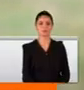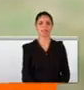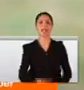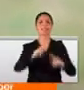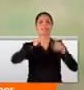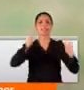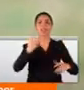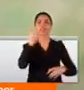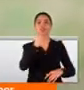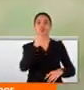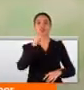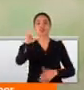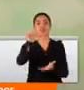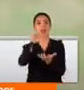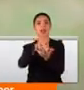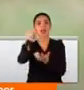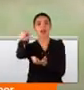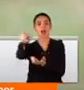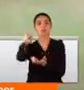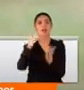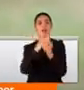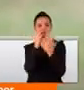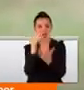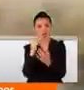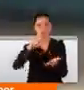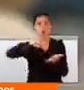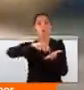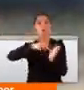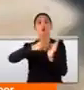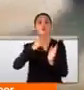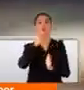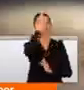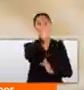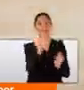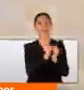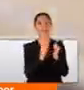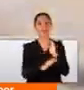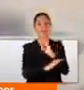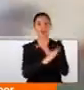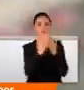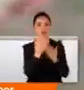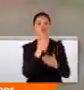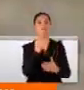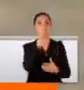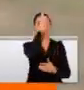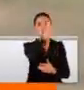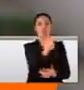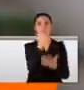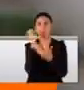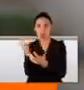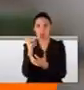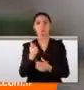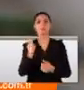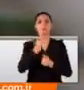Tayland'da 4 yaşındaki evcil kaplumbağa Palavan, modellik yapan Luknam Sakav'la yaşıyor. Genç kadının yakın ilgisinden mi